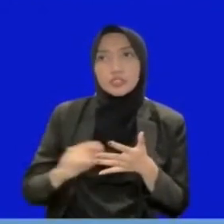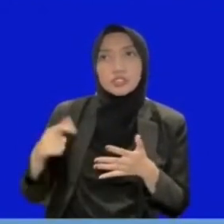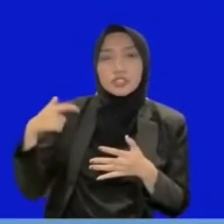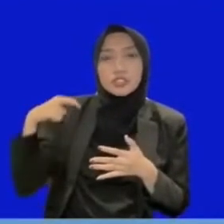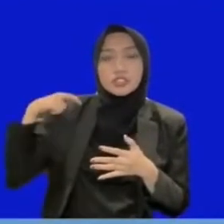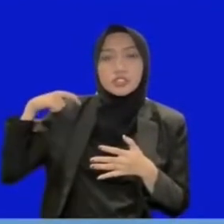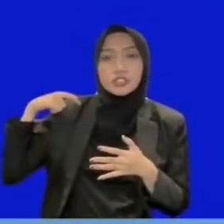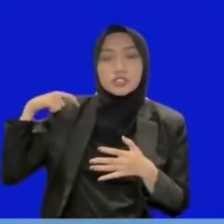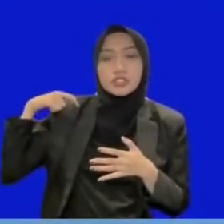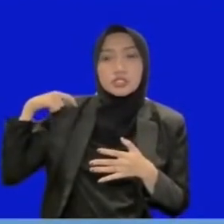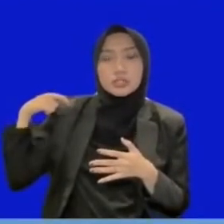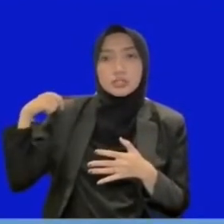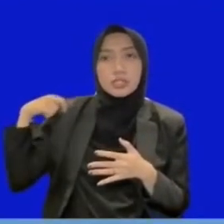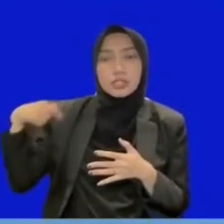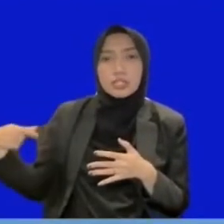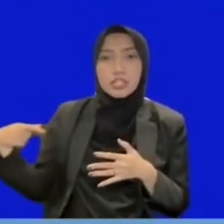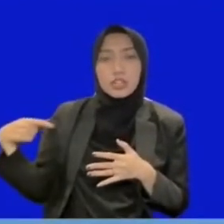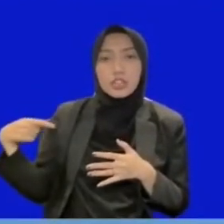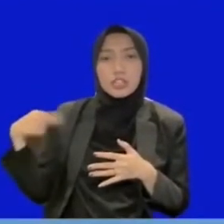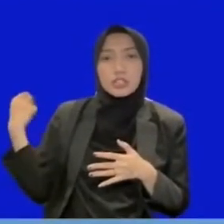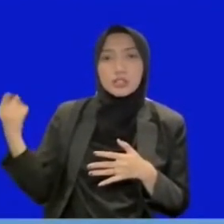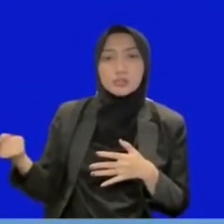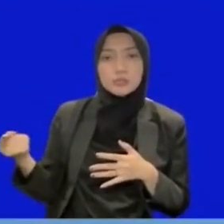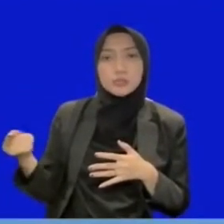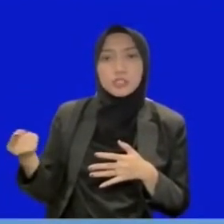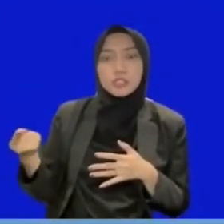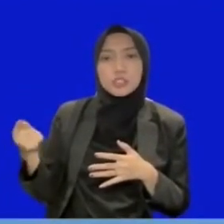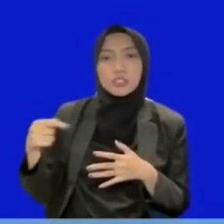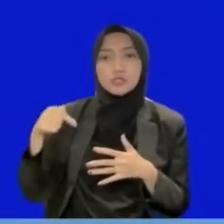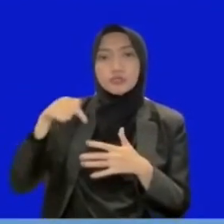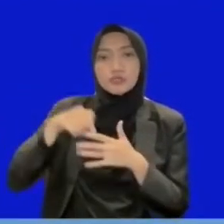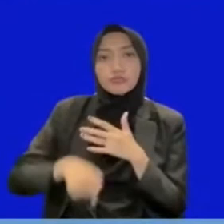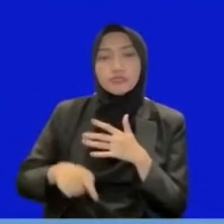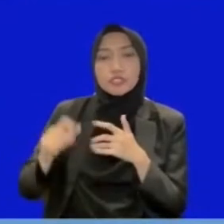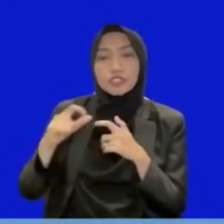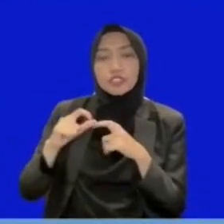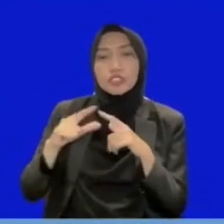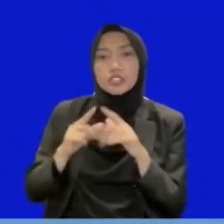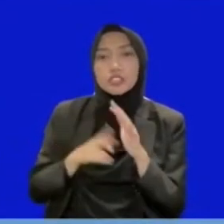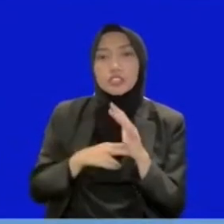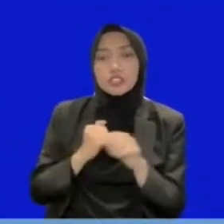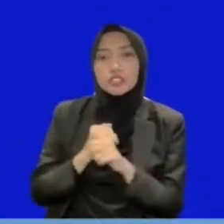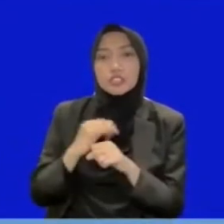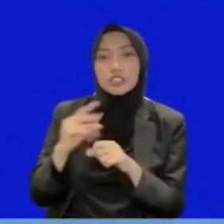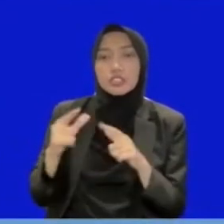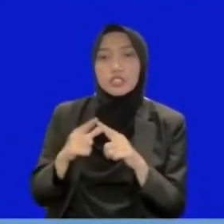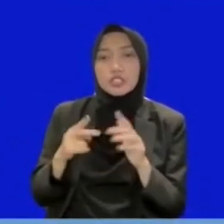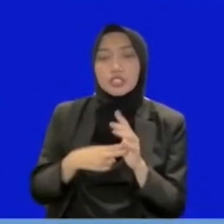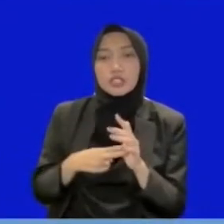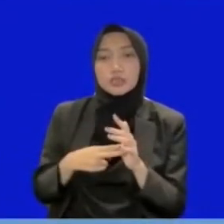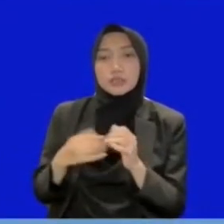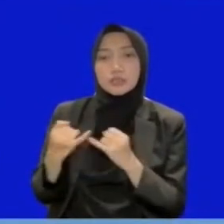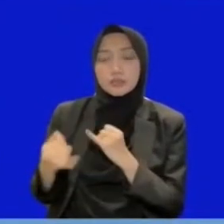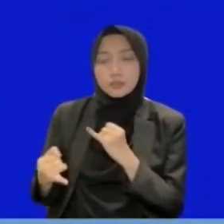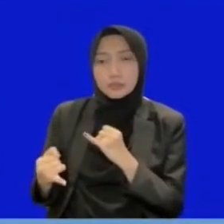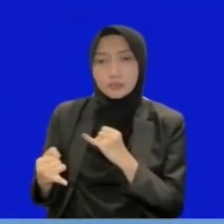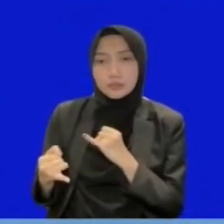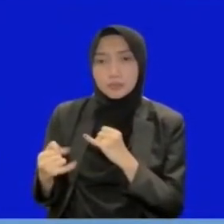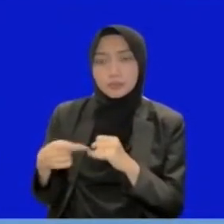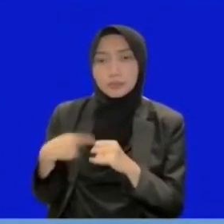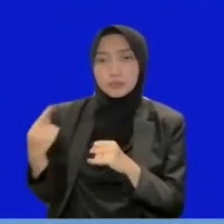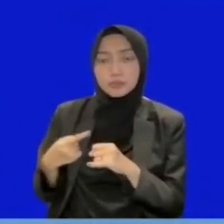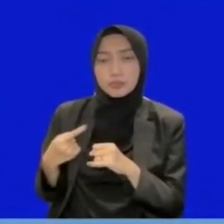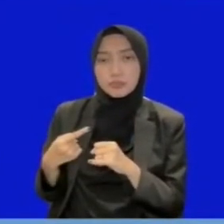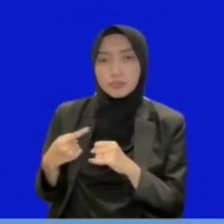Jenderal, kemudian sampai baru sampai ke unit Sangiran. Jadi kami pun walaupun menjadi ujung tombak di situs gitu, kami tidak